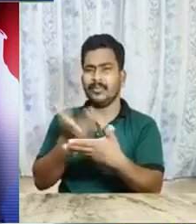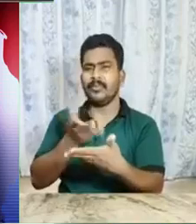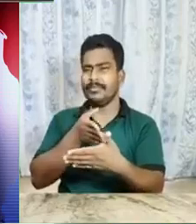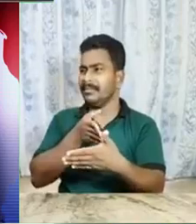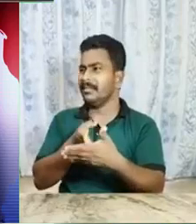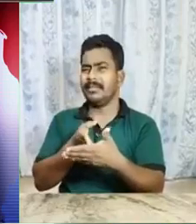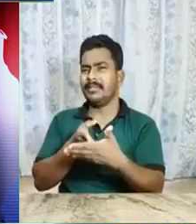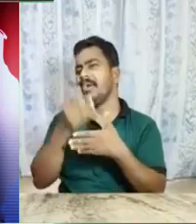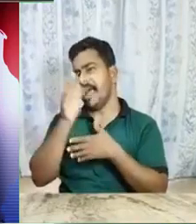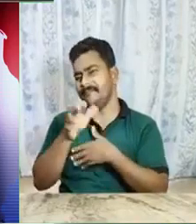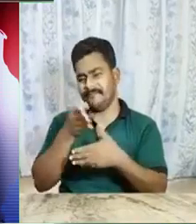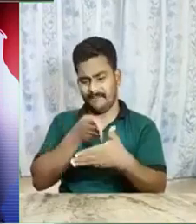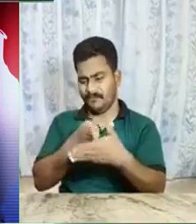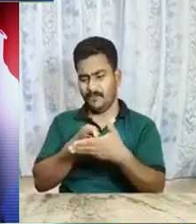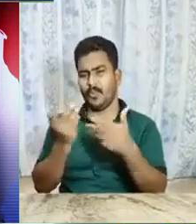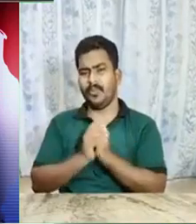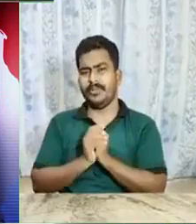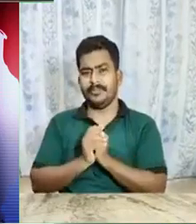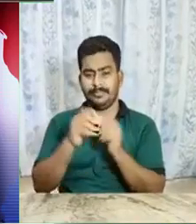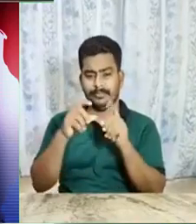എന്ന പരിശോധന നടത്താതെയാണ്